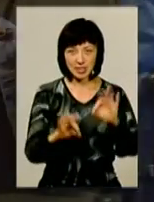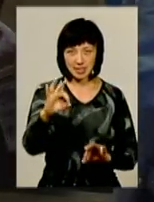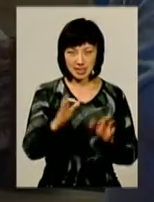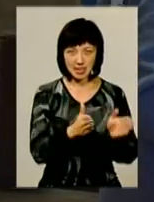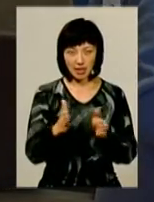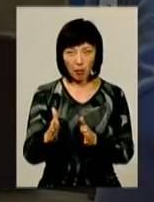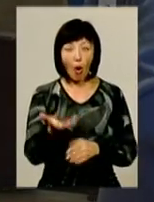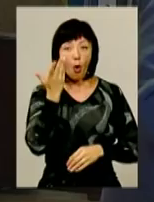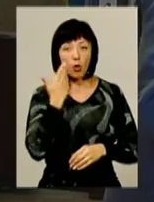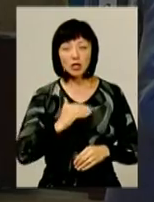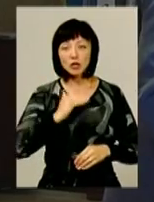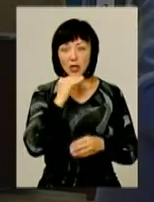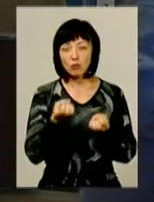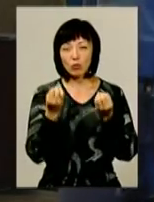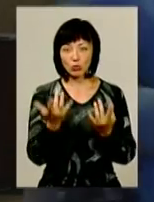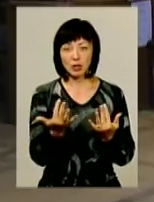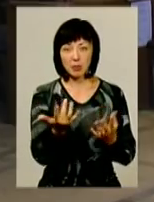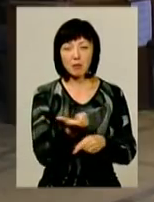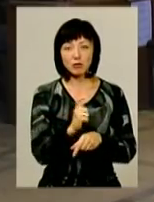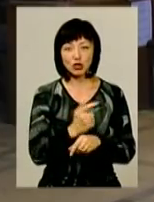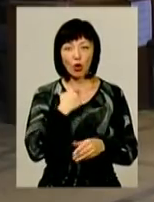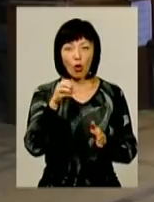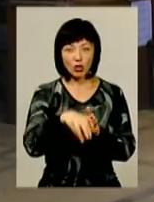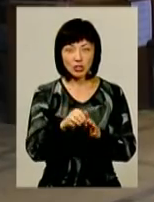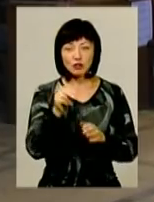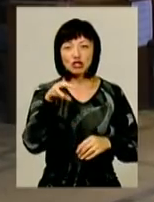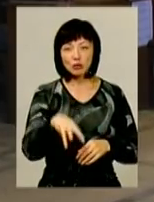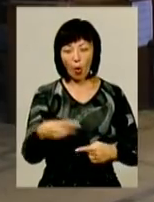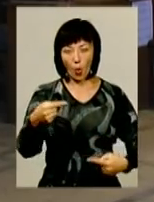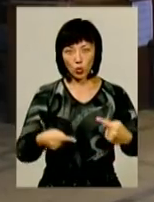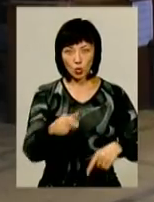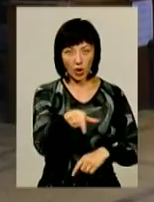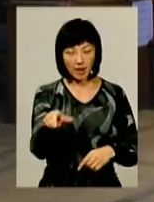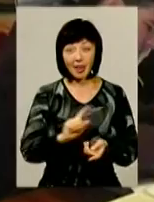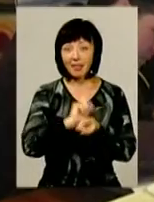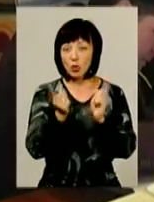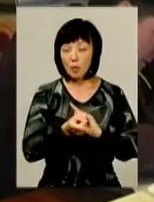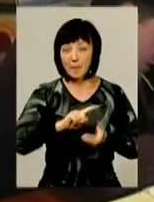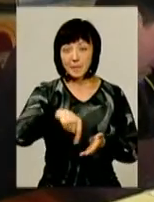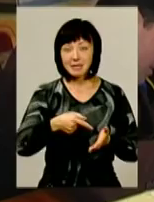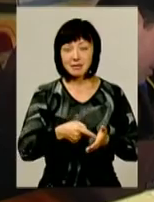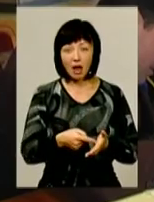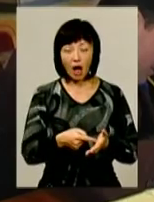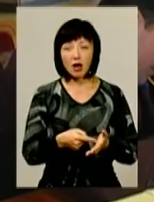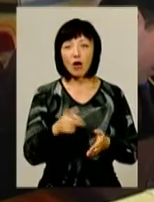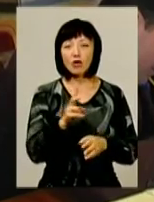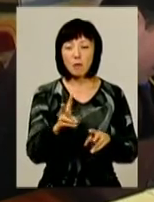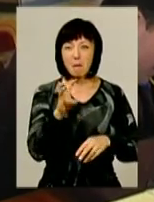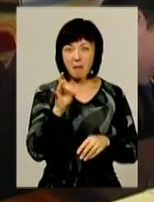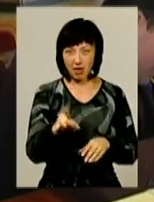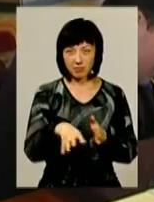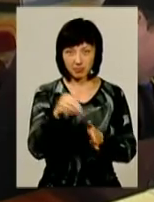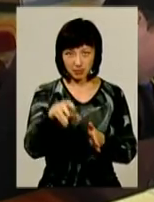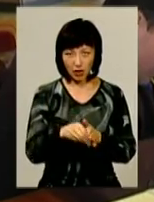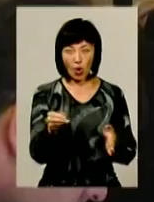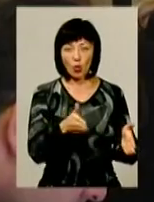більшості, коли достатньо просто набрати більше голосів, аніж конкуренти. Натомість в містах претендентам на посаду мера